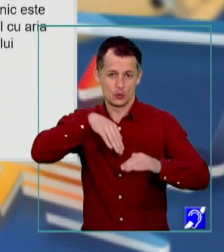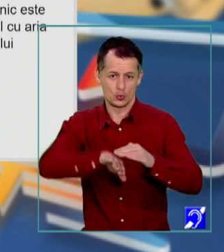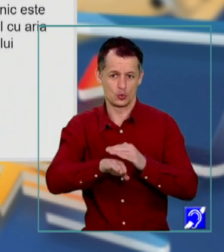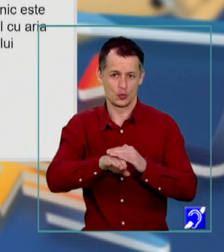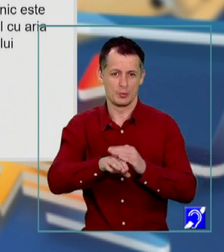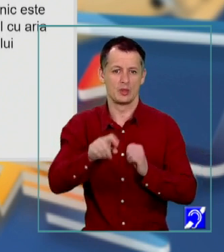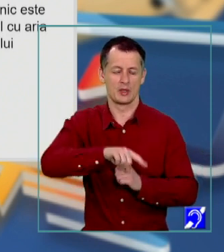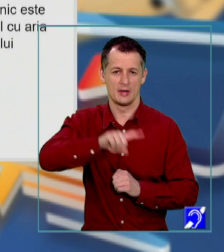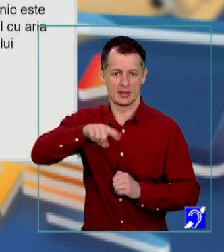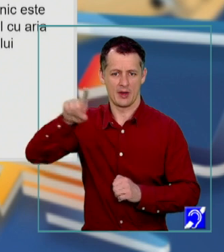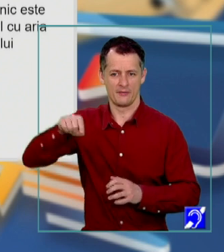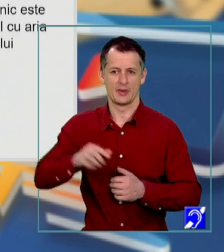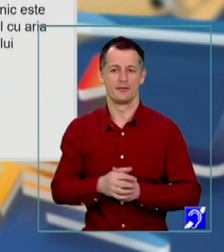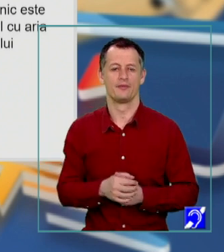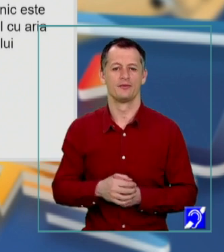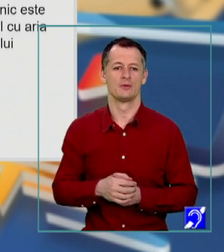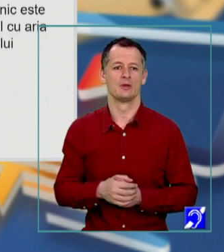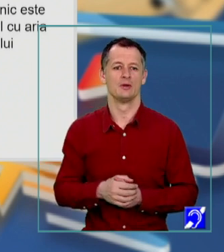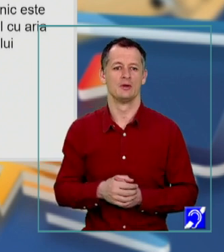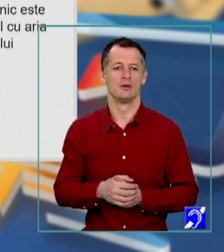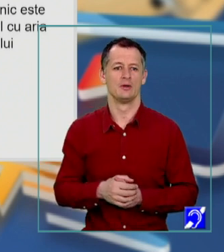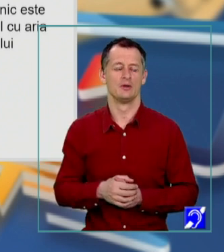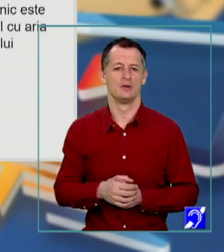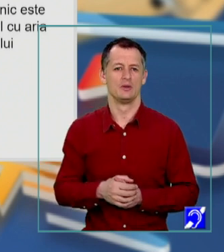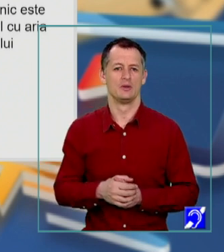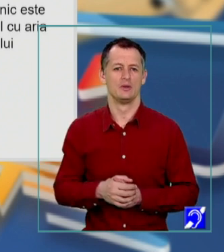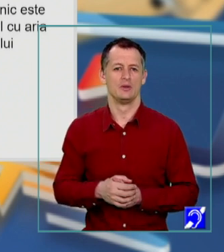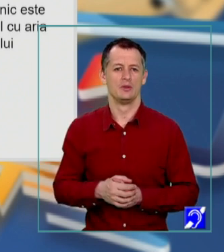încep cu transformarea 1,4, deci această arie